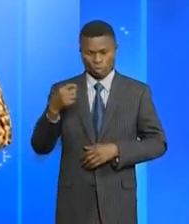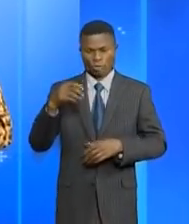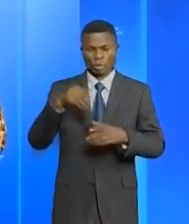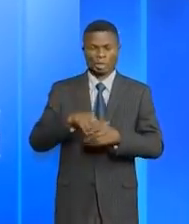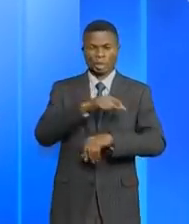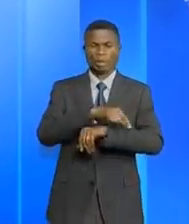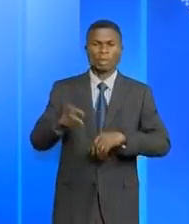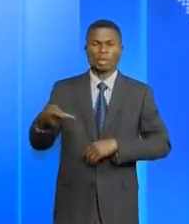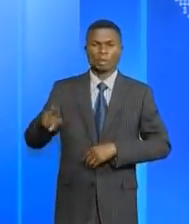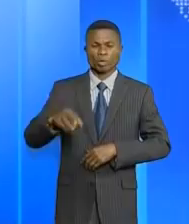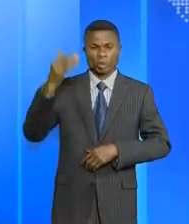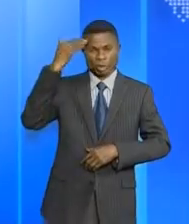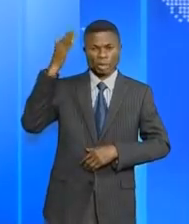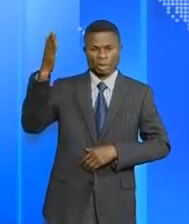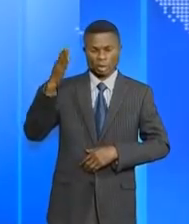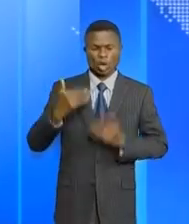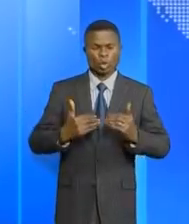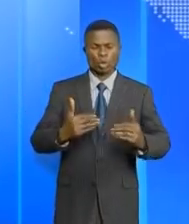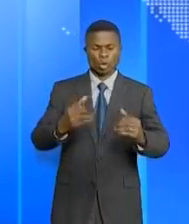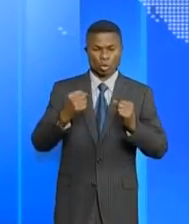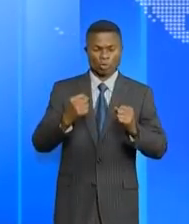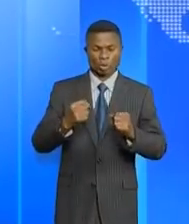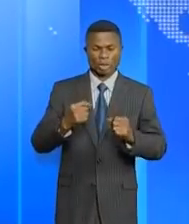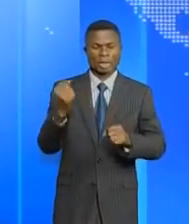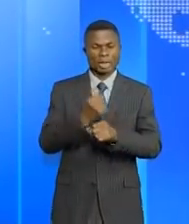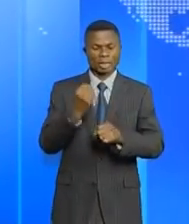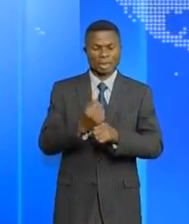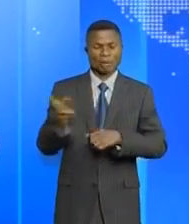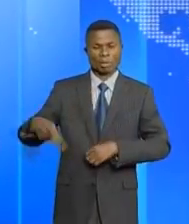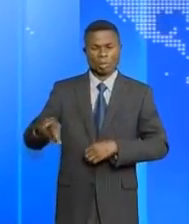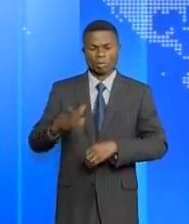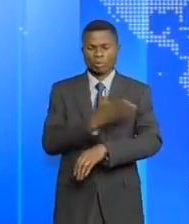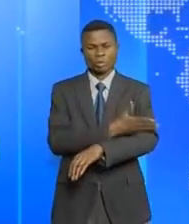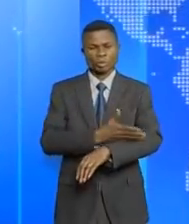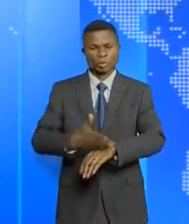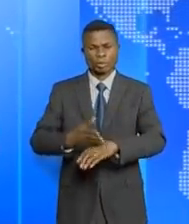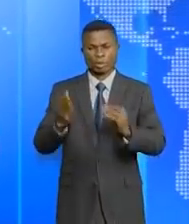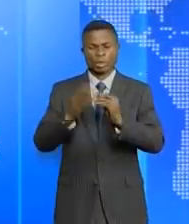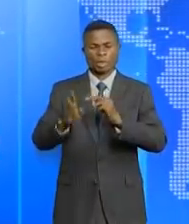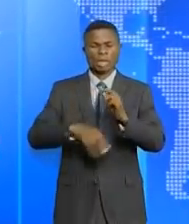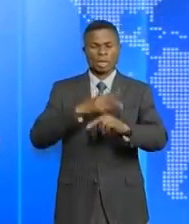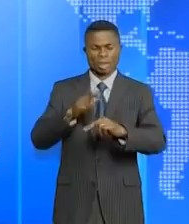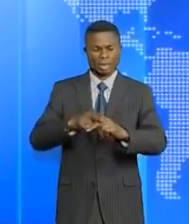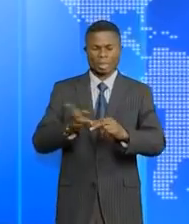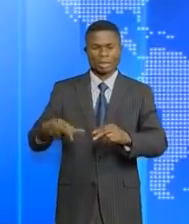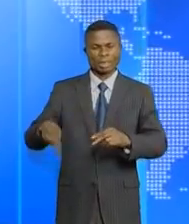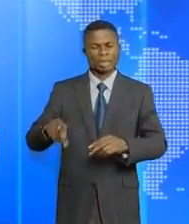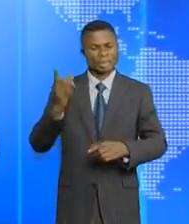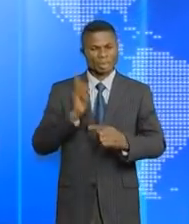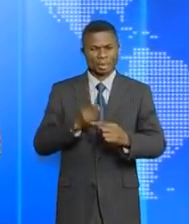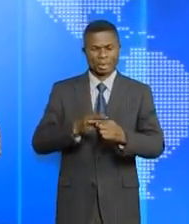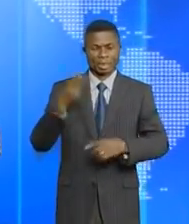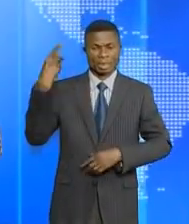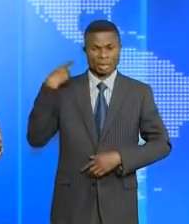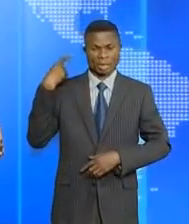la province de la Mongala persiste, met en mal le bon fonctionnement de l'Assemblée provinciale et de l'exécution provinciale. Les